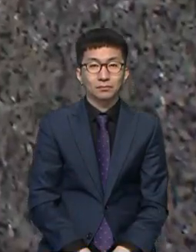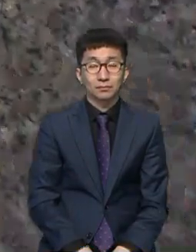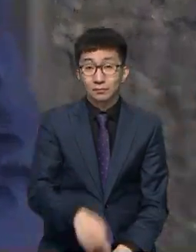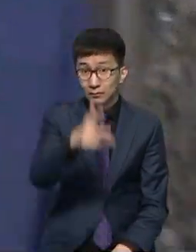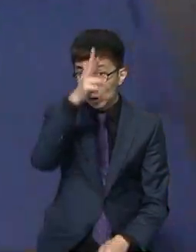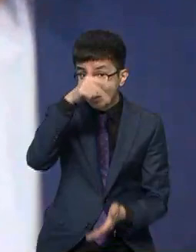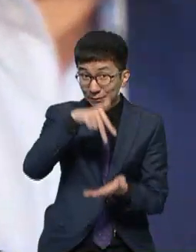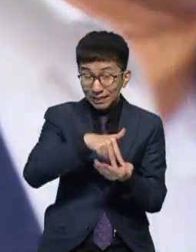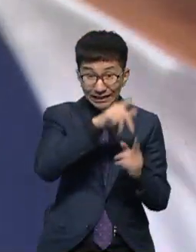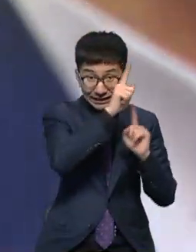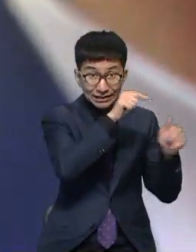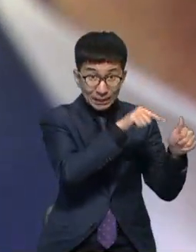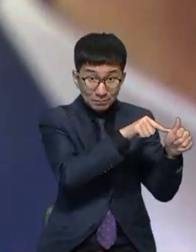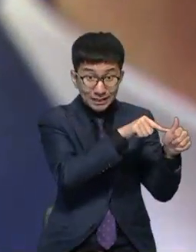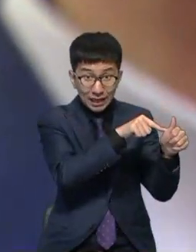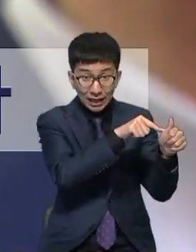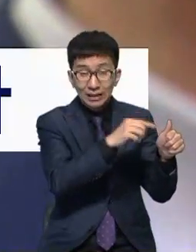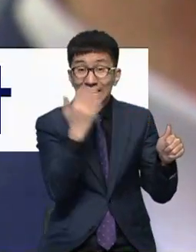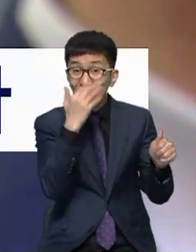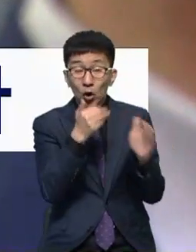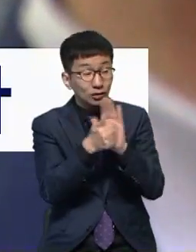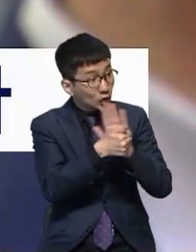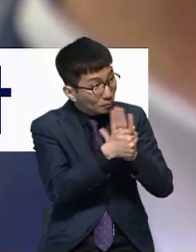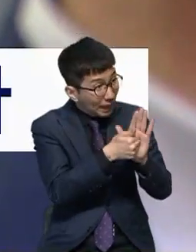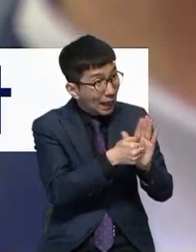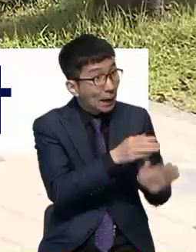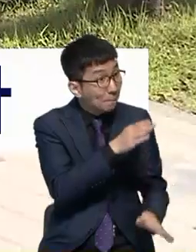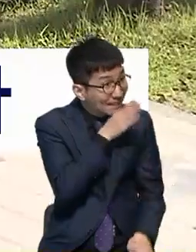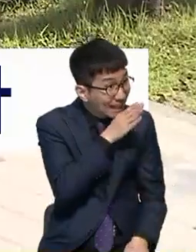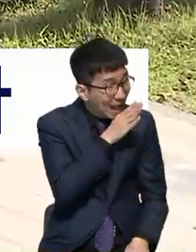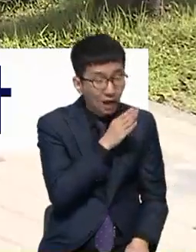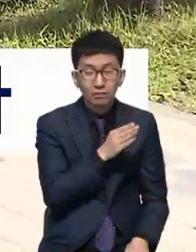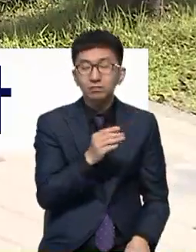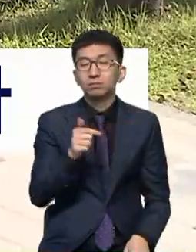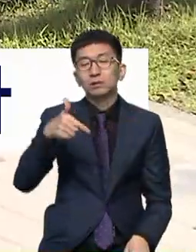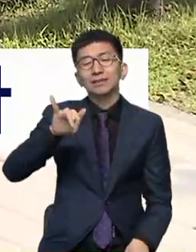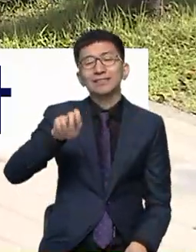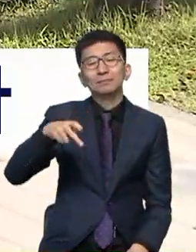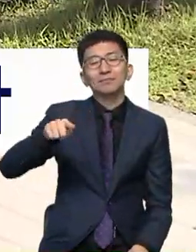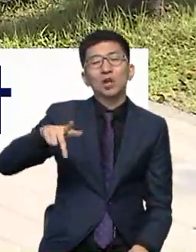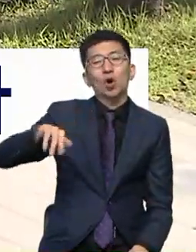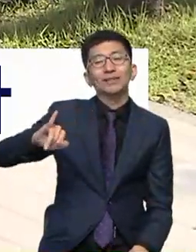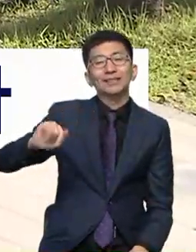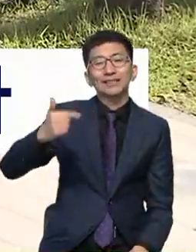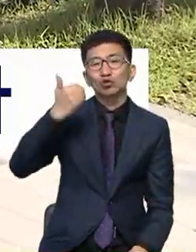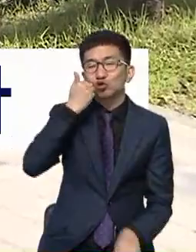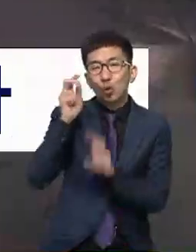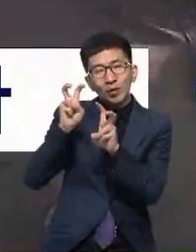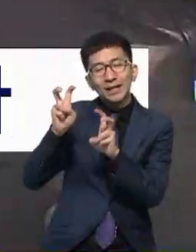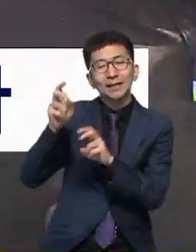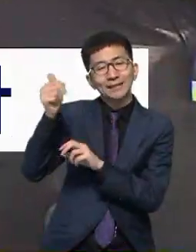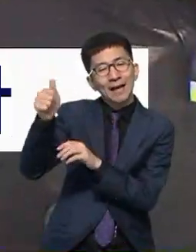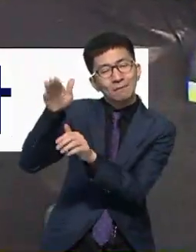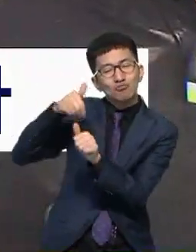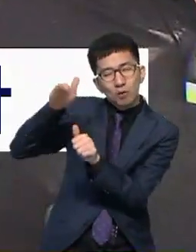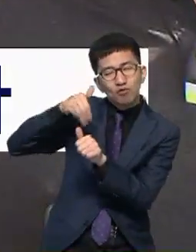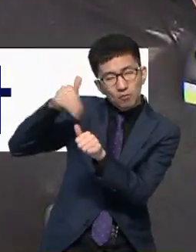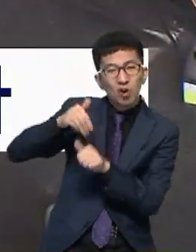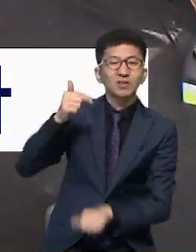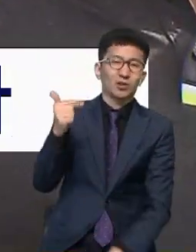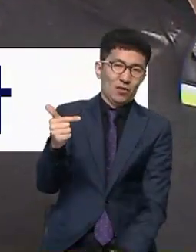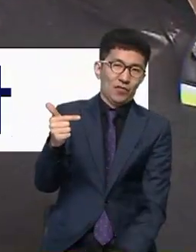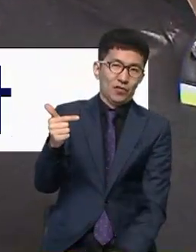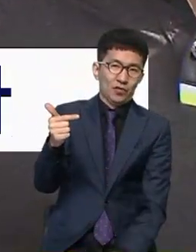경찰은 이준석 전 대표에게 성접대 등을 했다고 주장해온 김성진 아이카이스트 대표를 6차례 조사하면서 최근